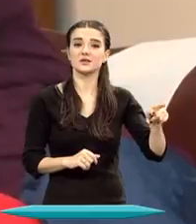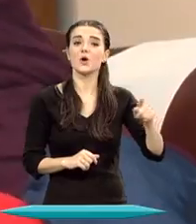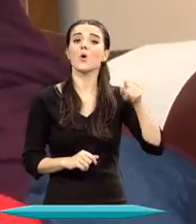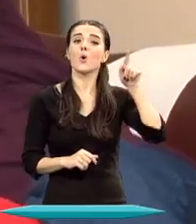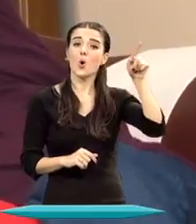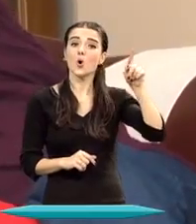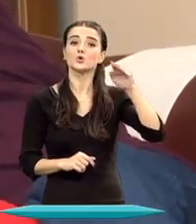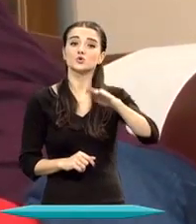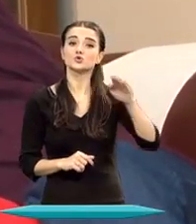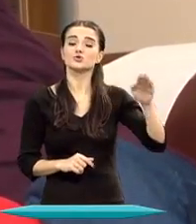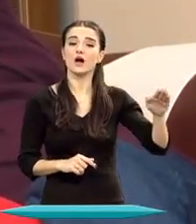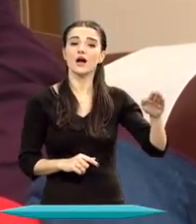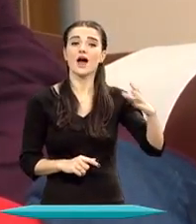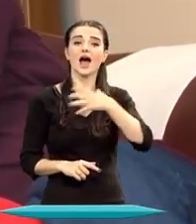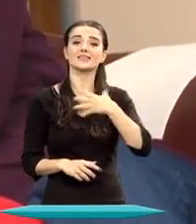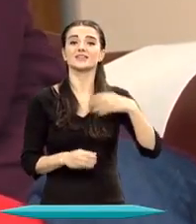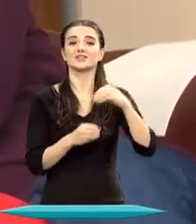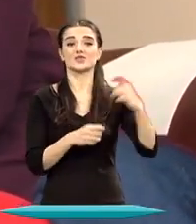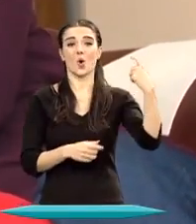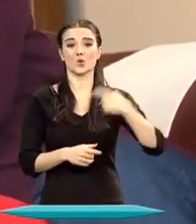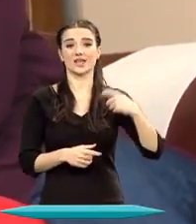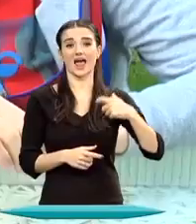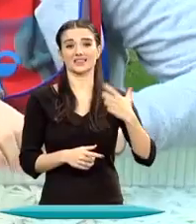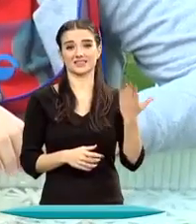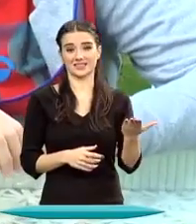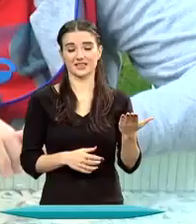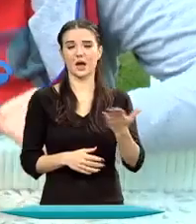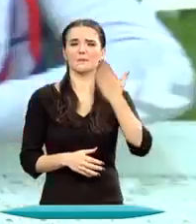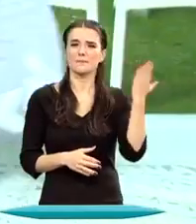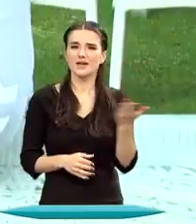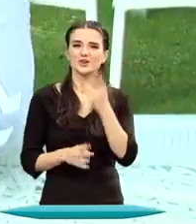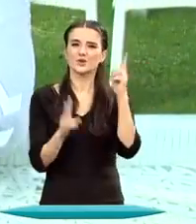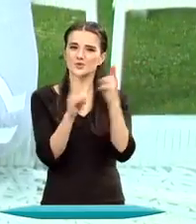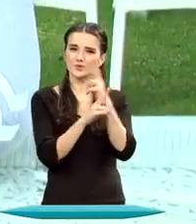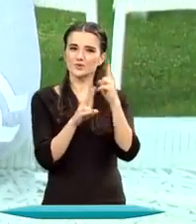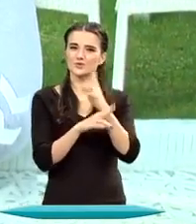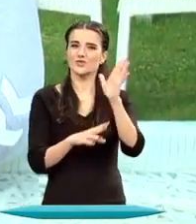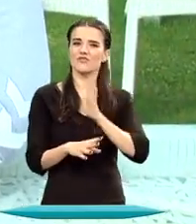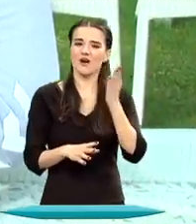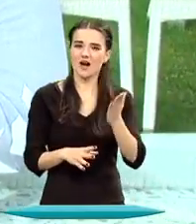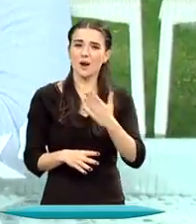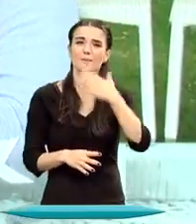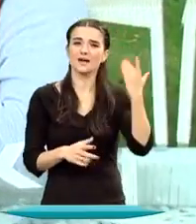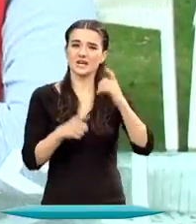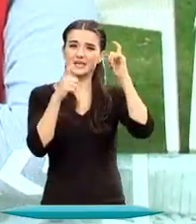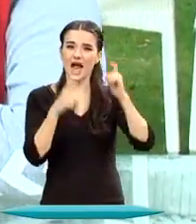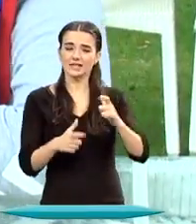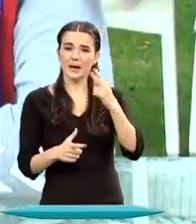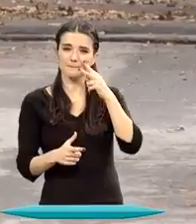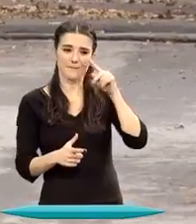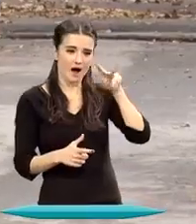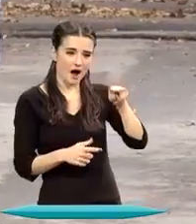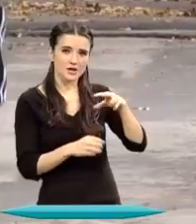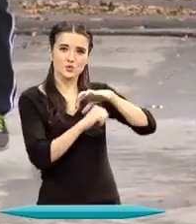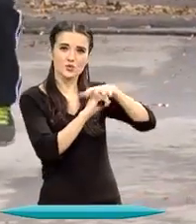O çocuklar özel çocuklarıdır annelerin. Başka türlü güler o çocuklar. Başka yerden